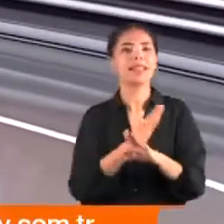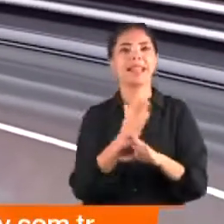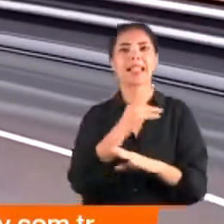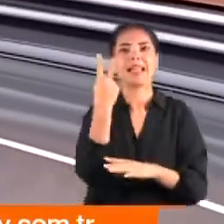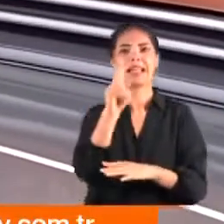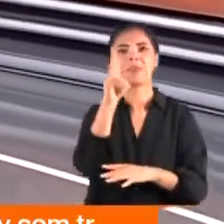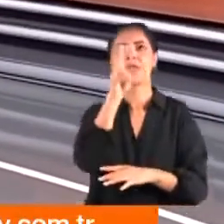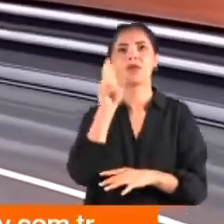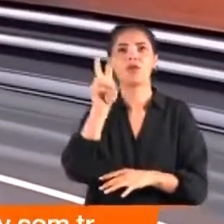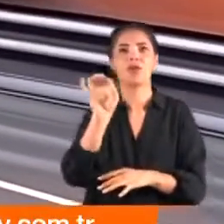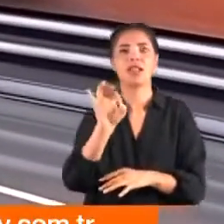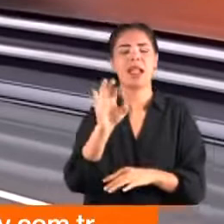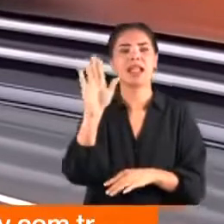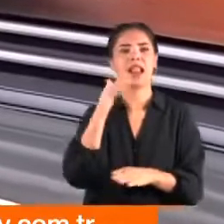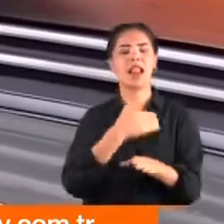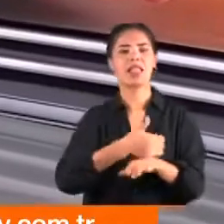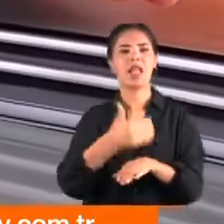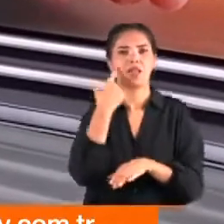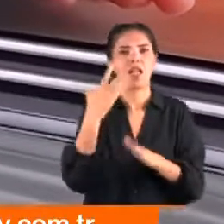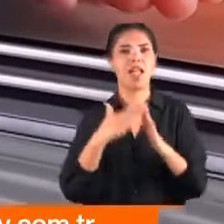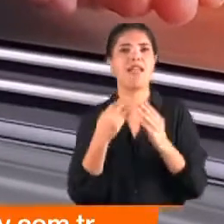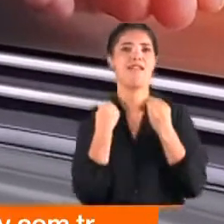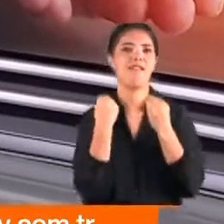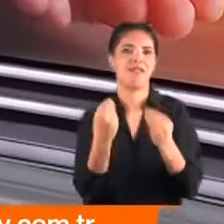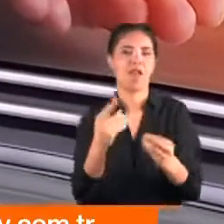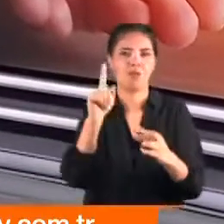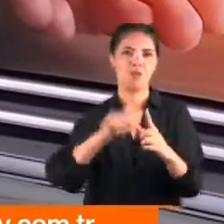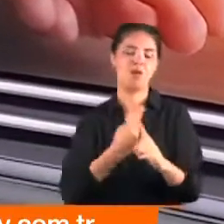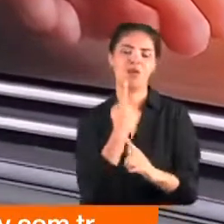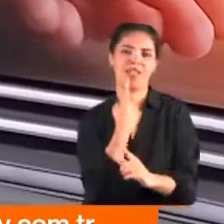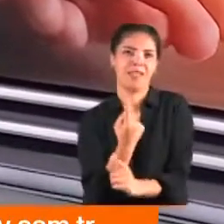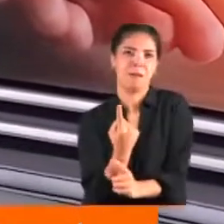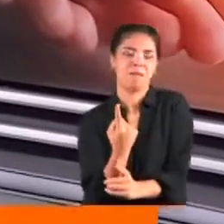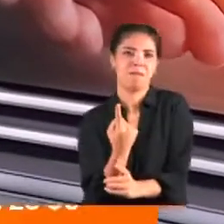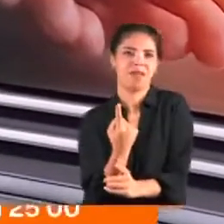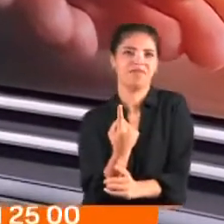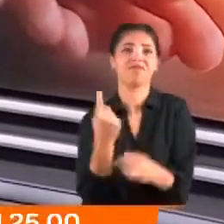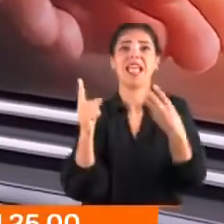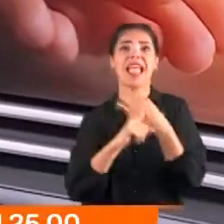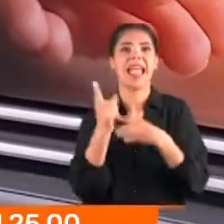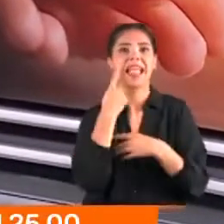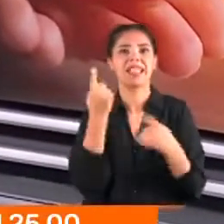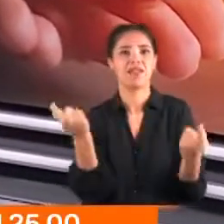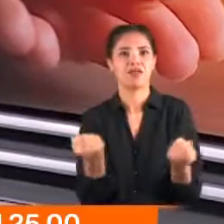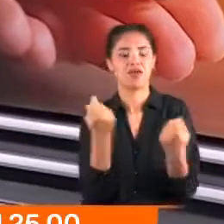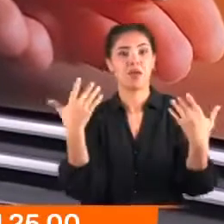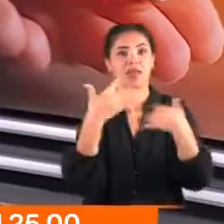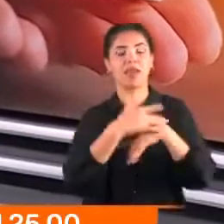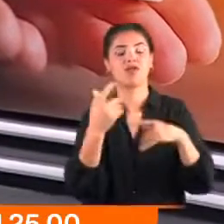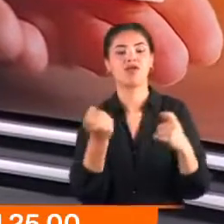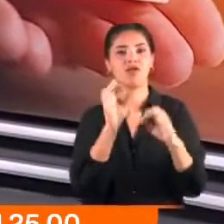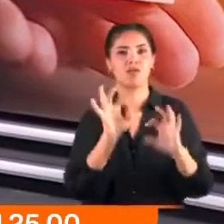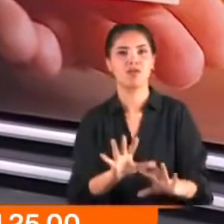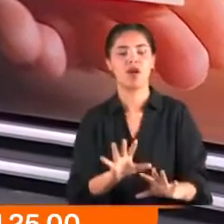2280 liradan başlayan taksitlerle ev sahibi yapacak bir projeden söz ediyoruz. Ki E-Devlet mesaisi gece yarısı